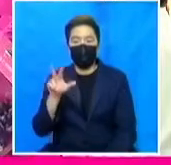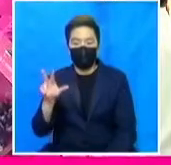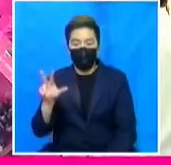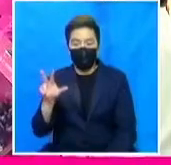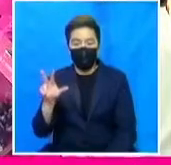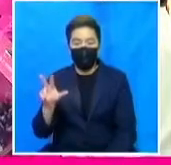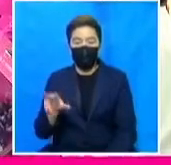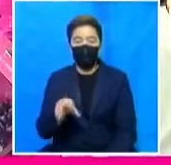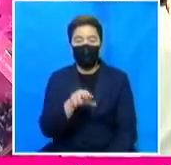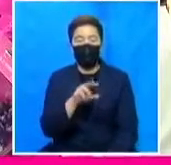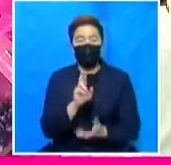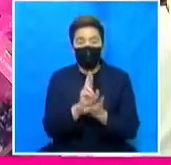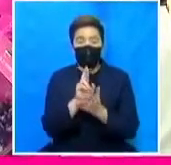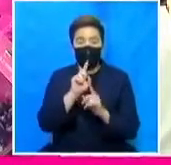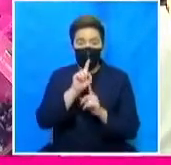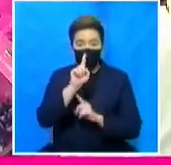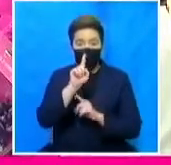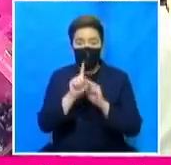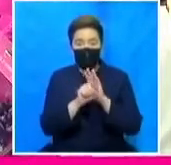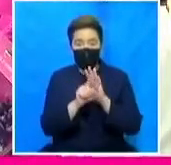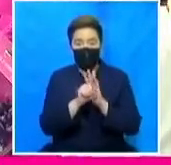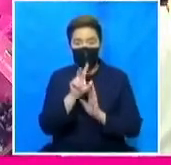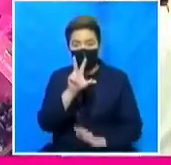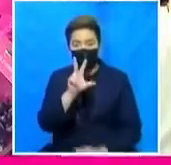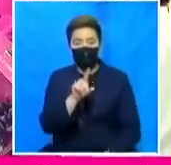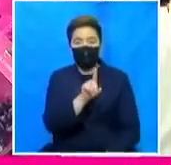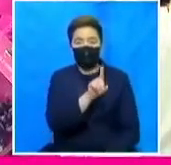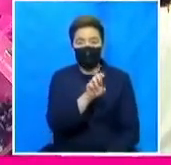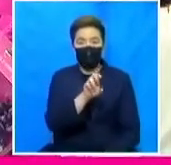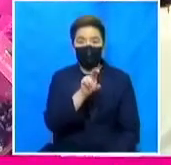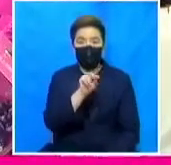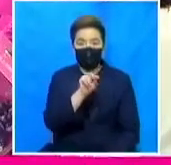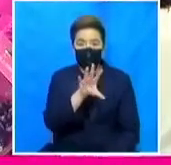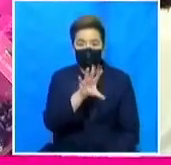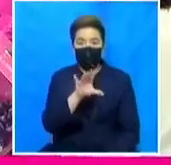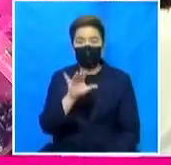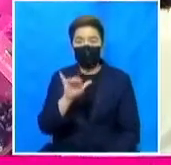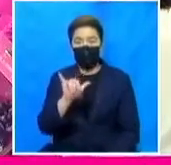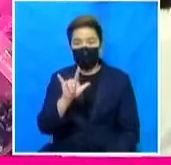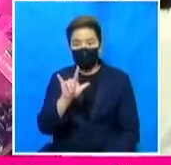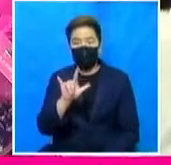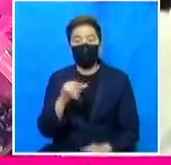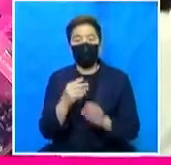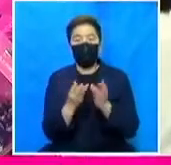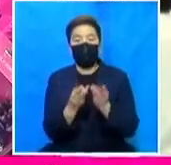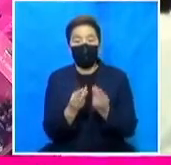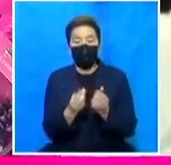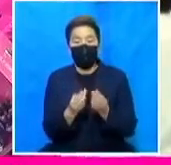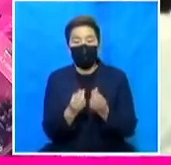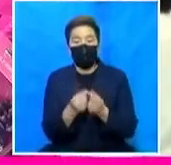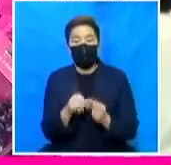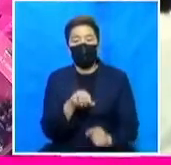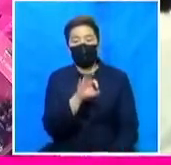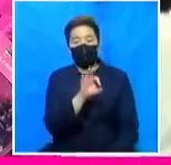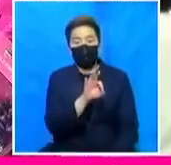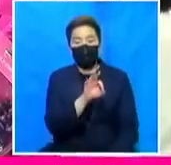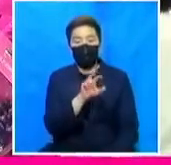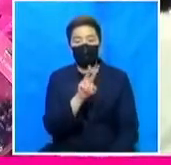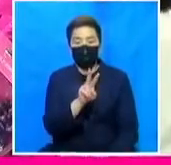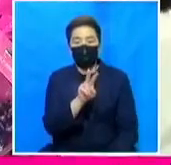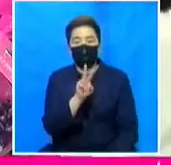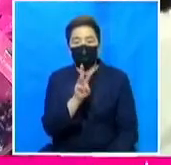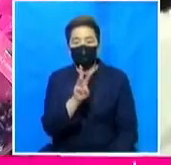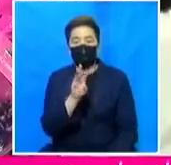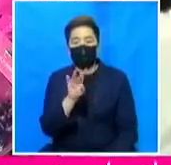9268333อันดับที่1หมุนครั้งที่3งวดที่135หมวดอักษรยอหญิงเลขที่ออก